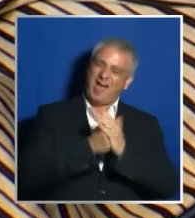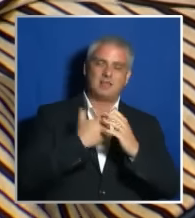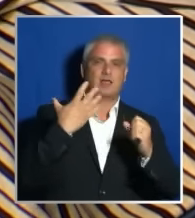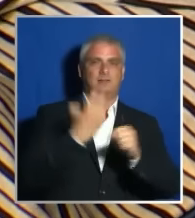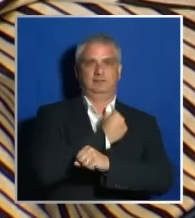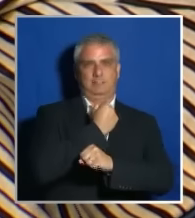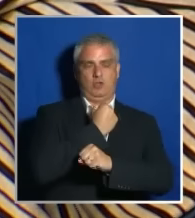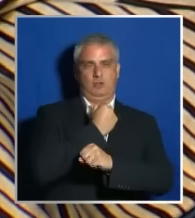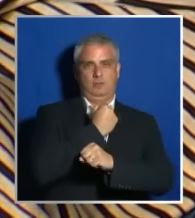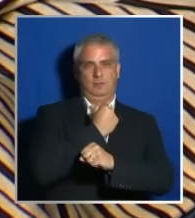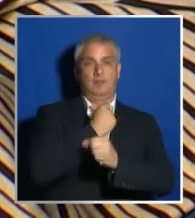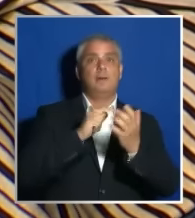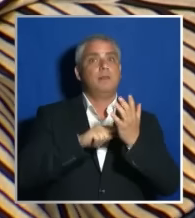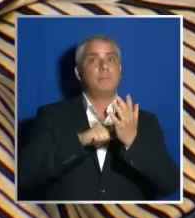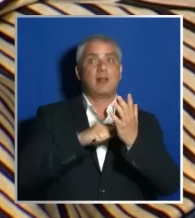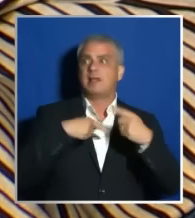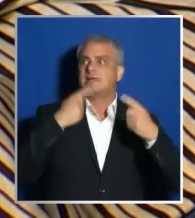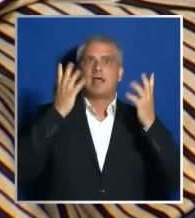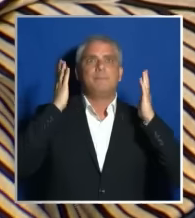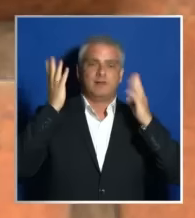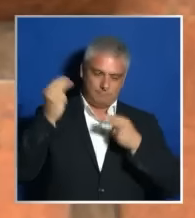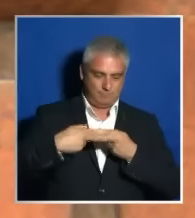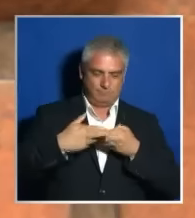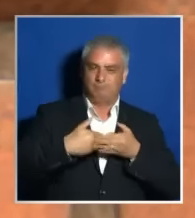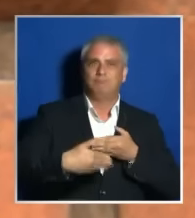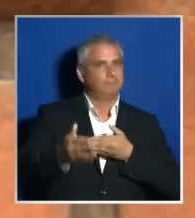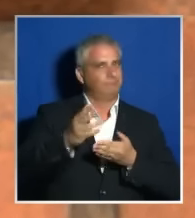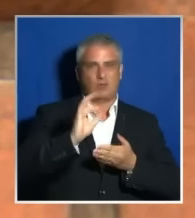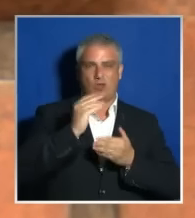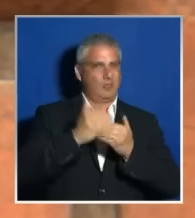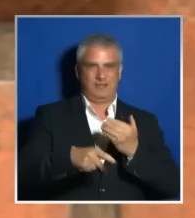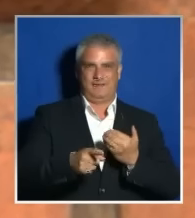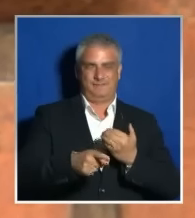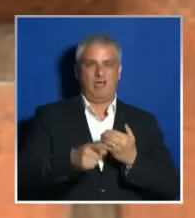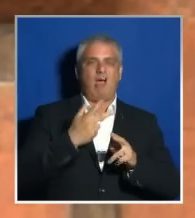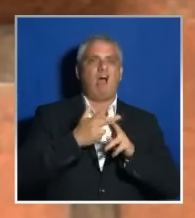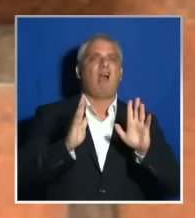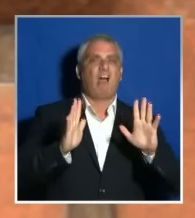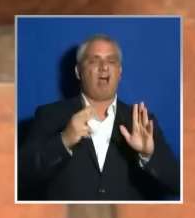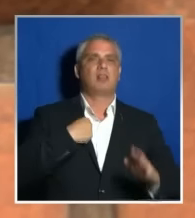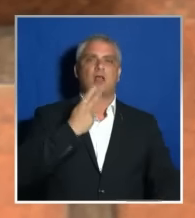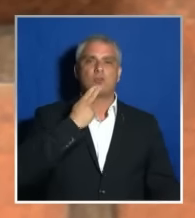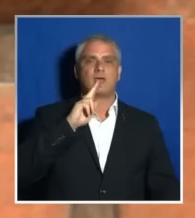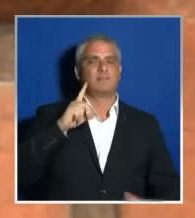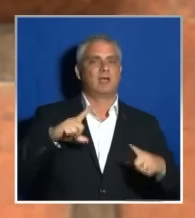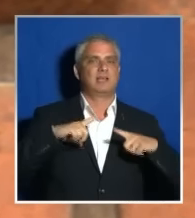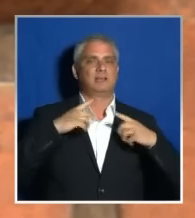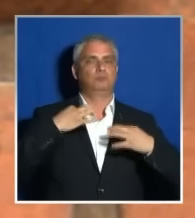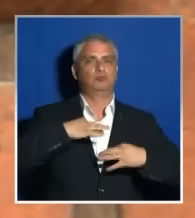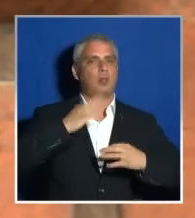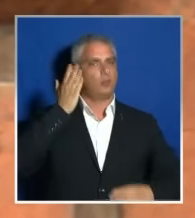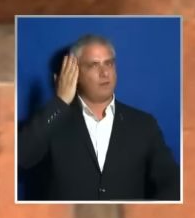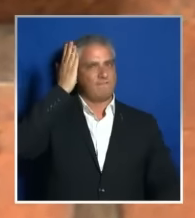לניצחון, כי ימים גורליים עוד לפנינו, כי רק כך נבטיח את קיומנו